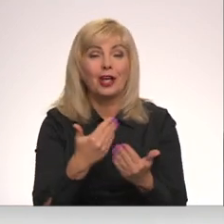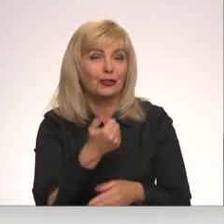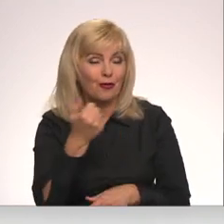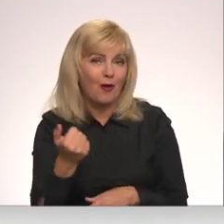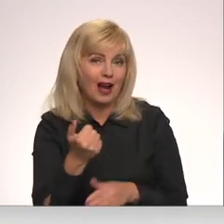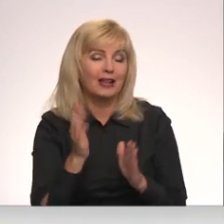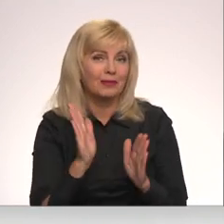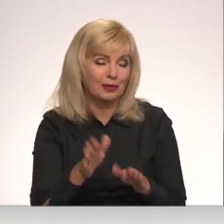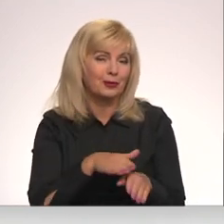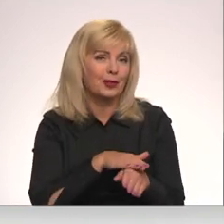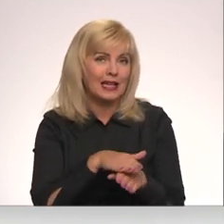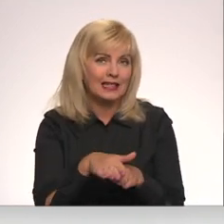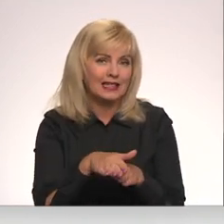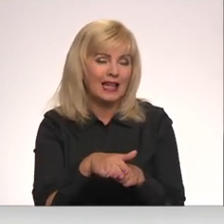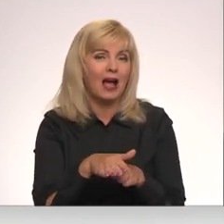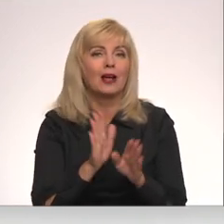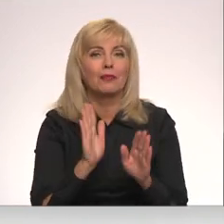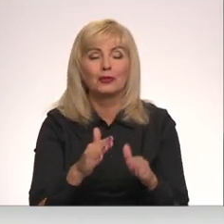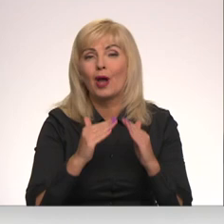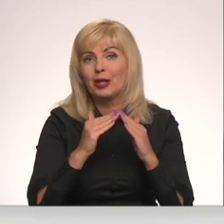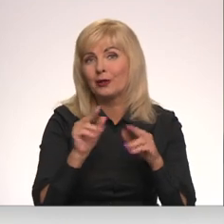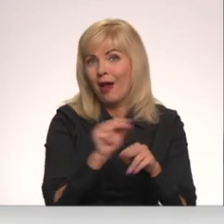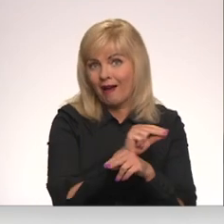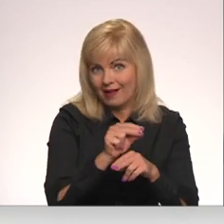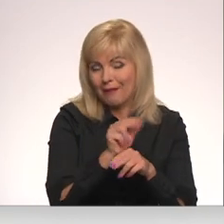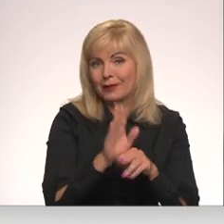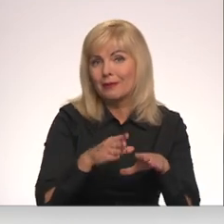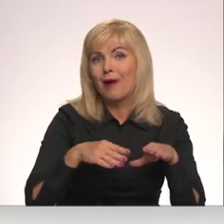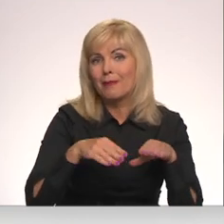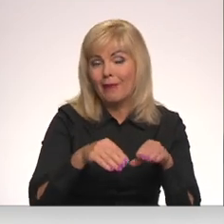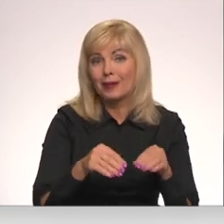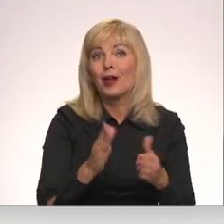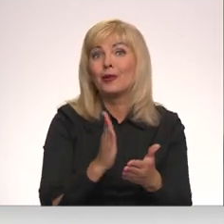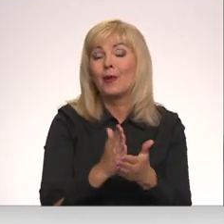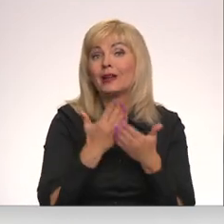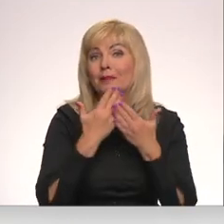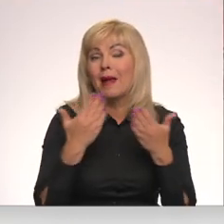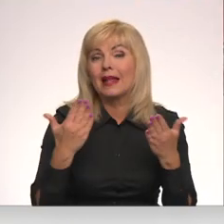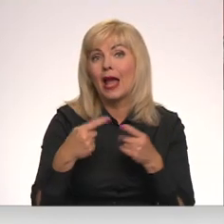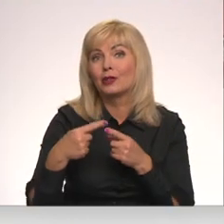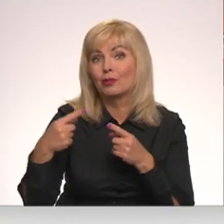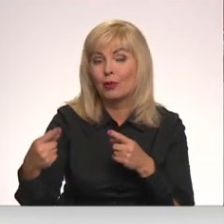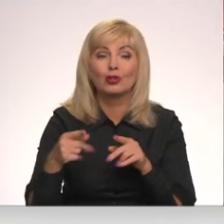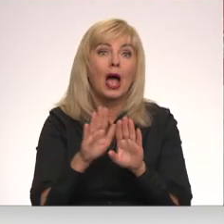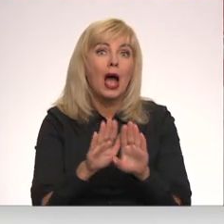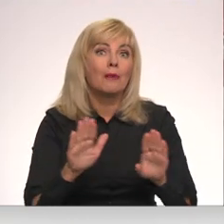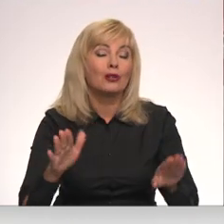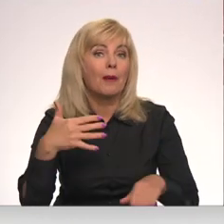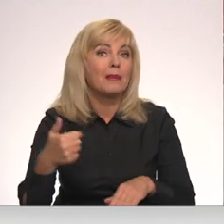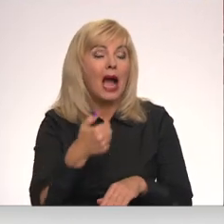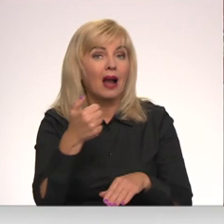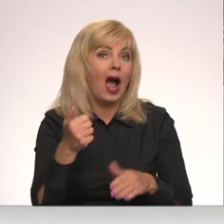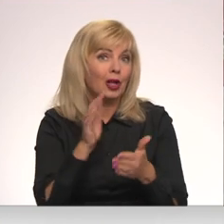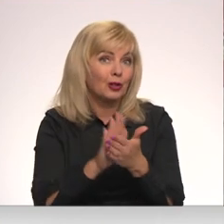būs īstenots, tā būs jumta remonta pabeigšana, kurai norisis pat labam pēdējais posms. Muzeja 50. Jubileja